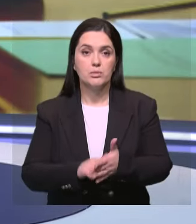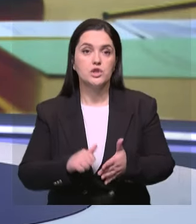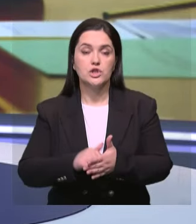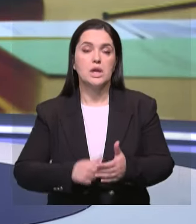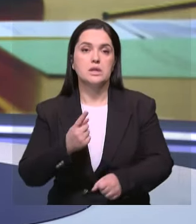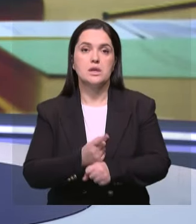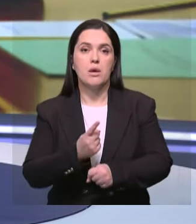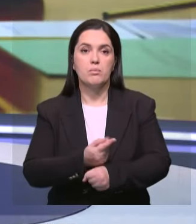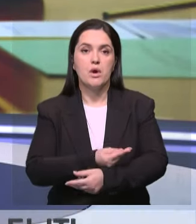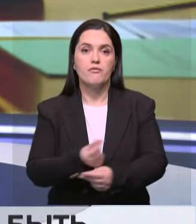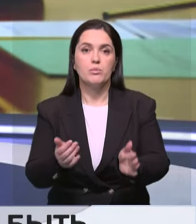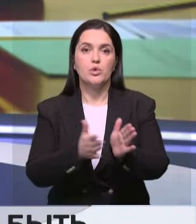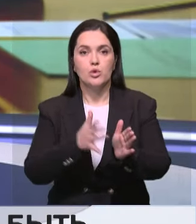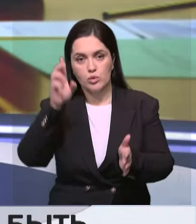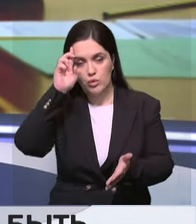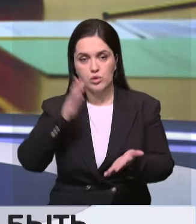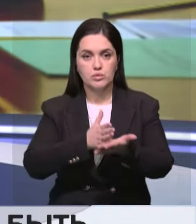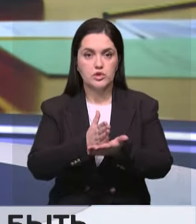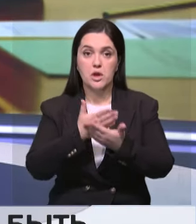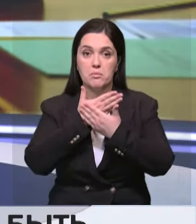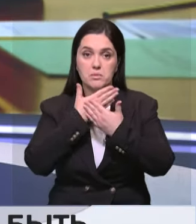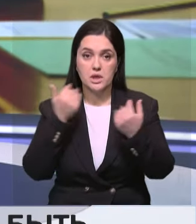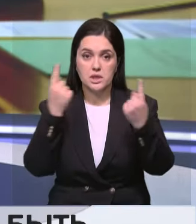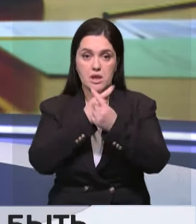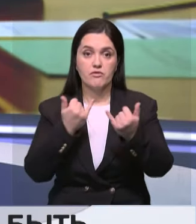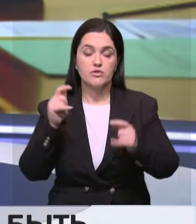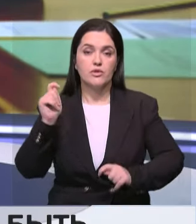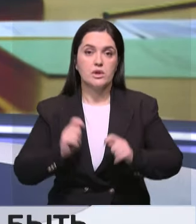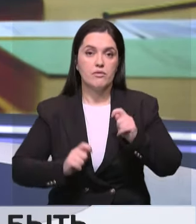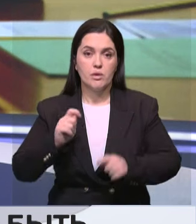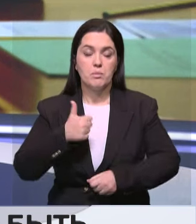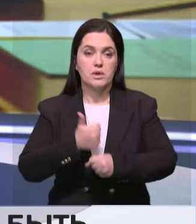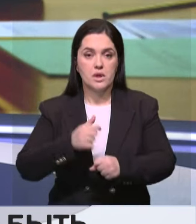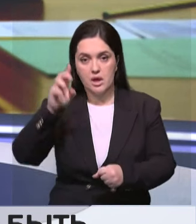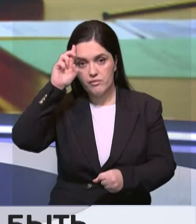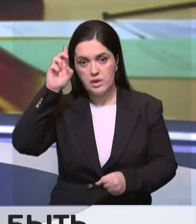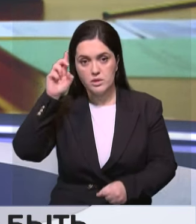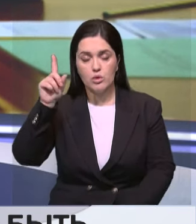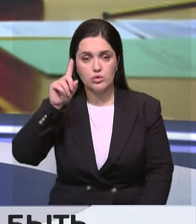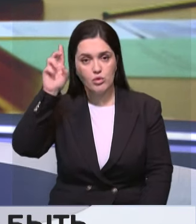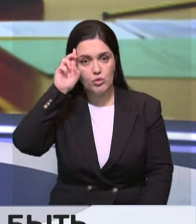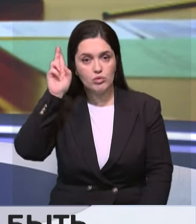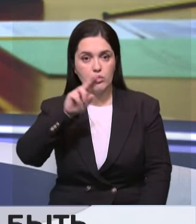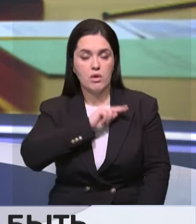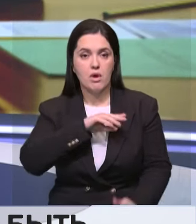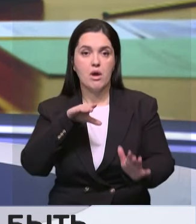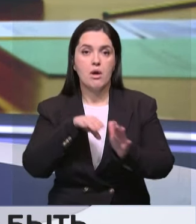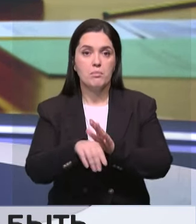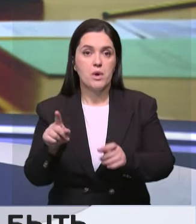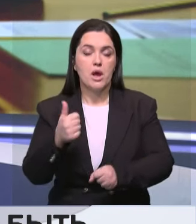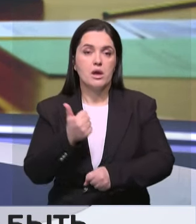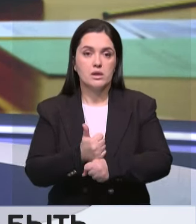Оснований для запрета на выплаты премий госслужащим нет, заявил сегодня на форуме аграриев глава государства. Он